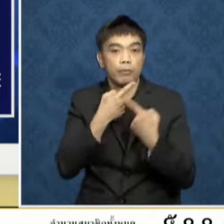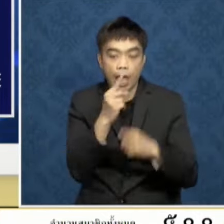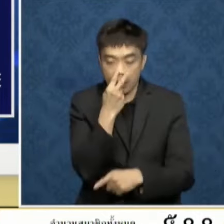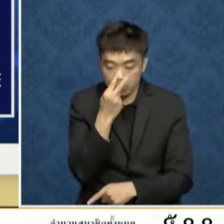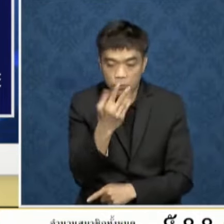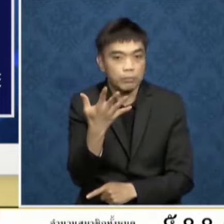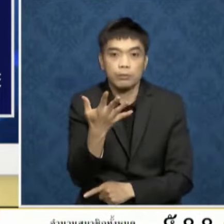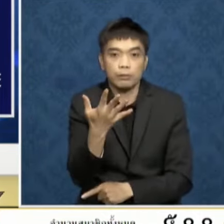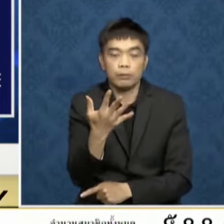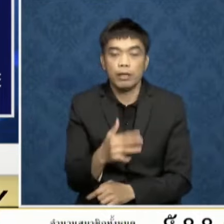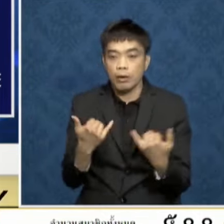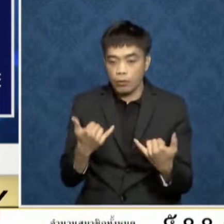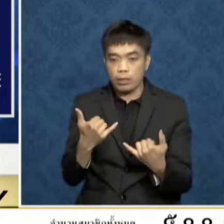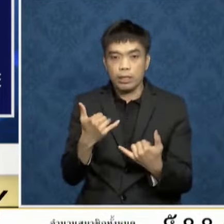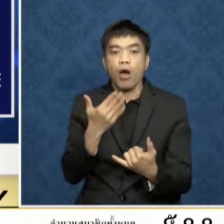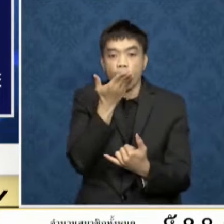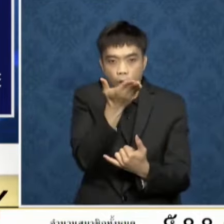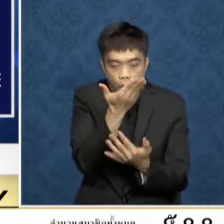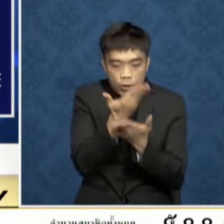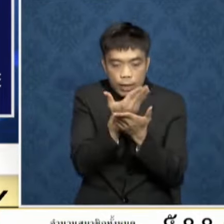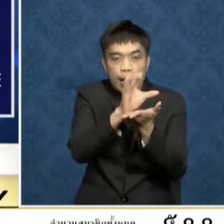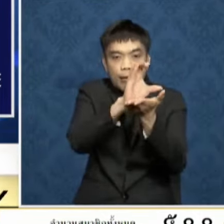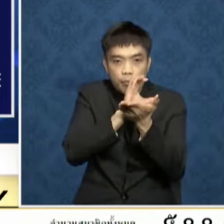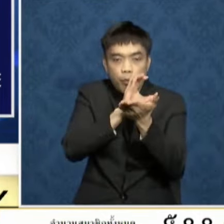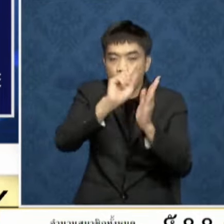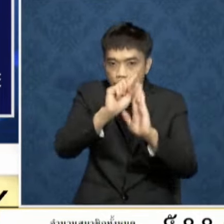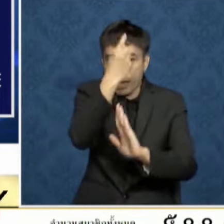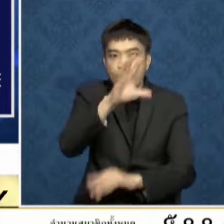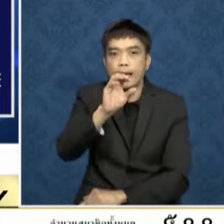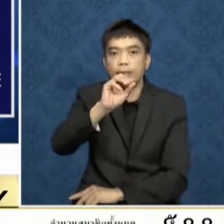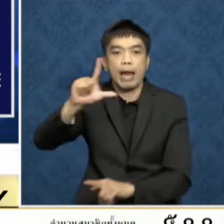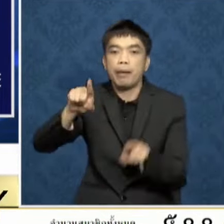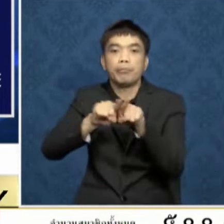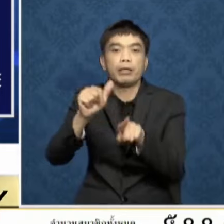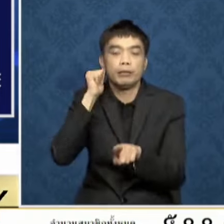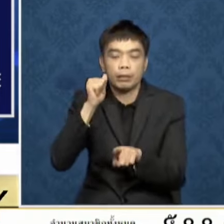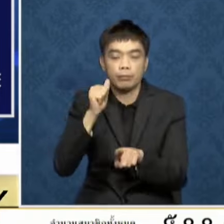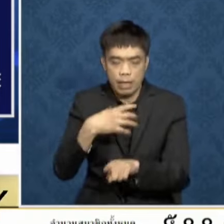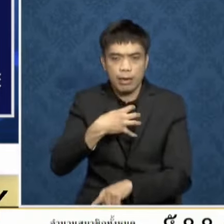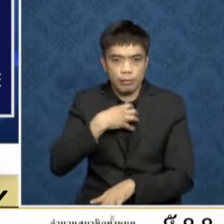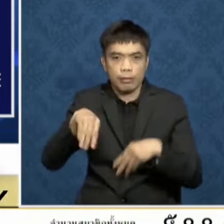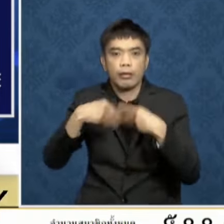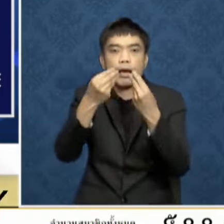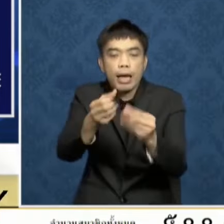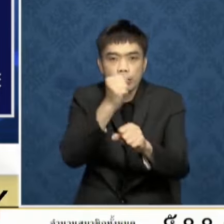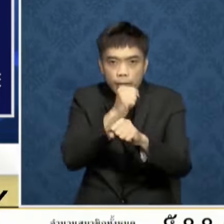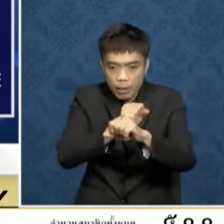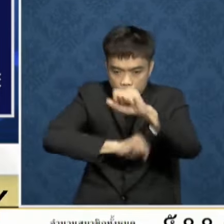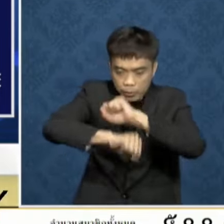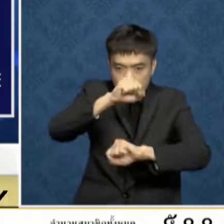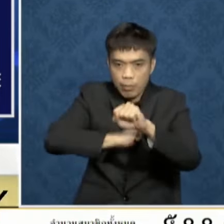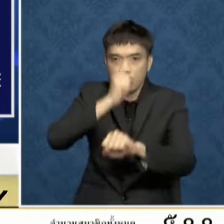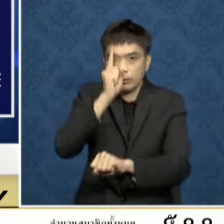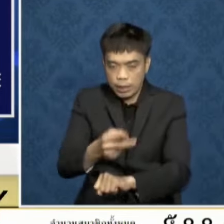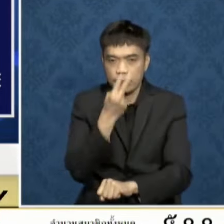ตั้งงบอีก 50ล้านบาทเหมือนกันเป็น 100ล้านบาทดิฉันหวังว่าจะมีการขับเคลื่อนให้เป็นรูปธรรมอย่างแท้จริงนะ